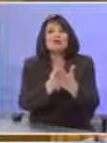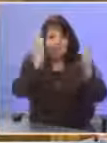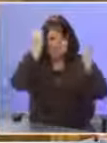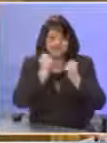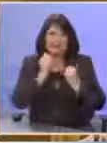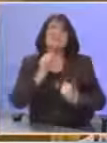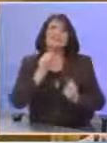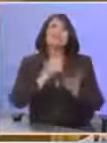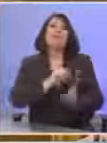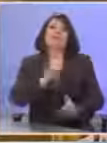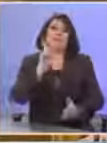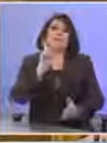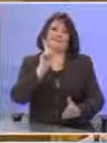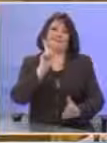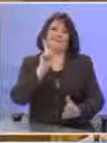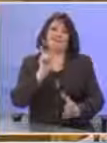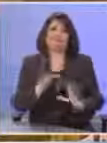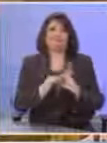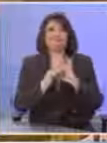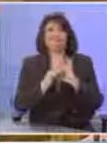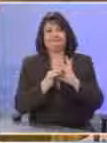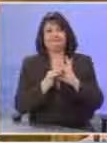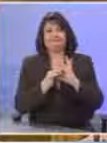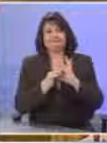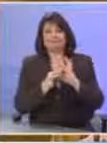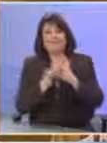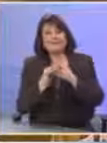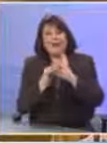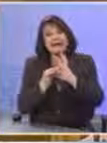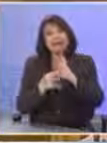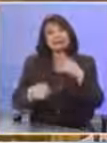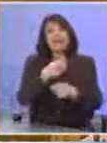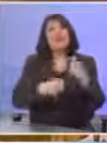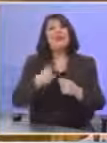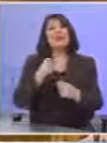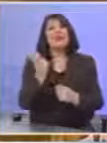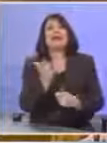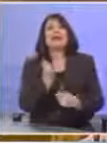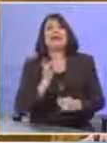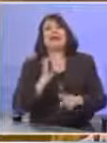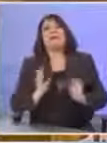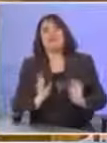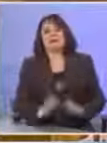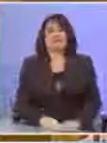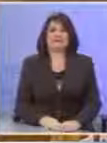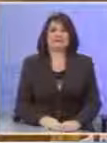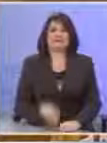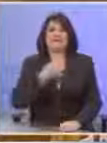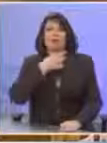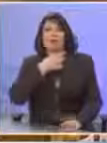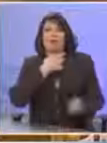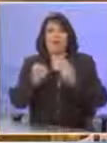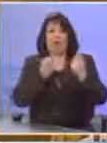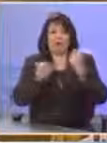φιάσκο της έννοιας συνεργάσιμου δανειολήπτη. Την έννοια αυτή Ενσωματώνει και ο νόμος για τα υπεχρεωμένα